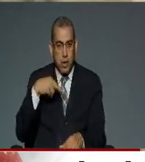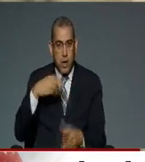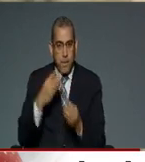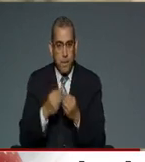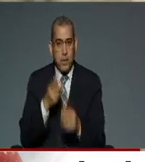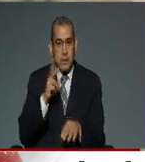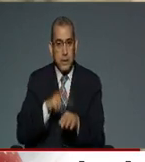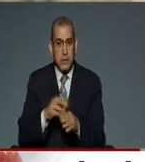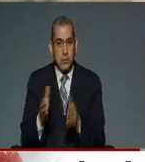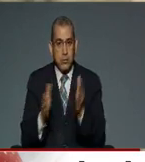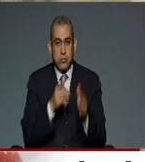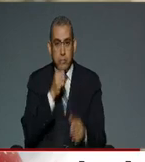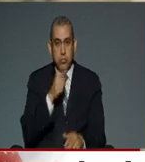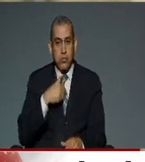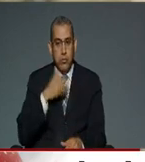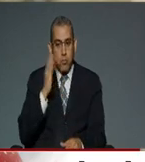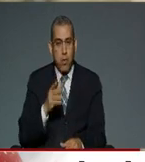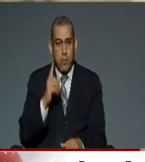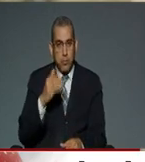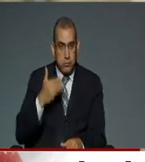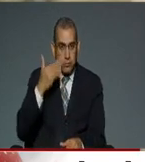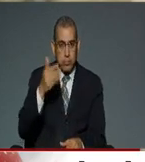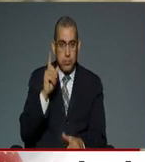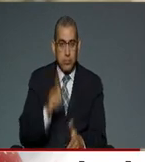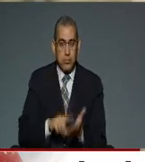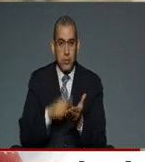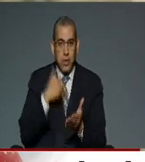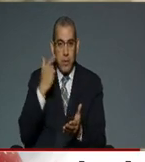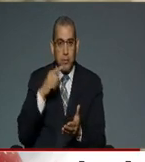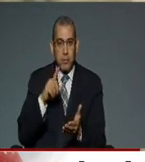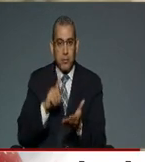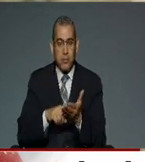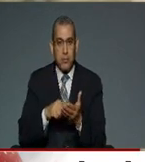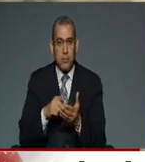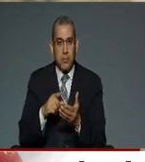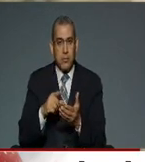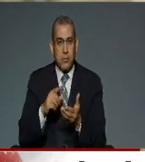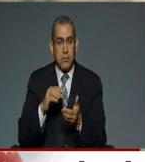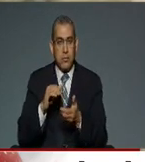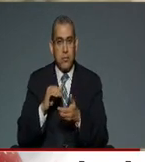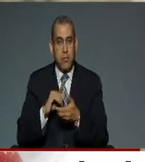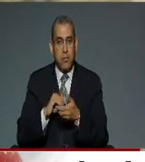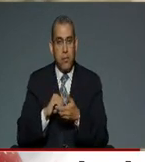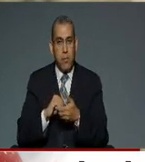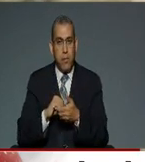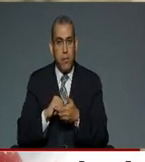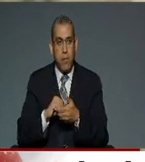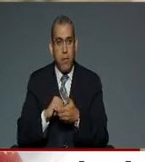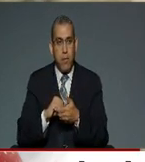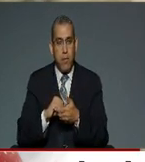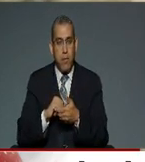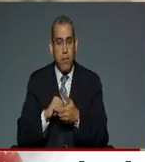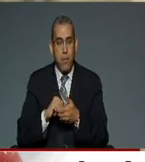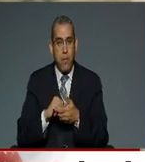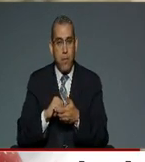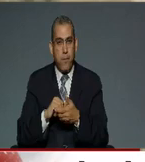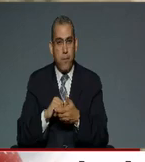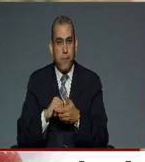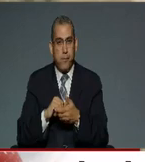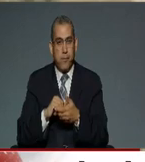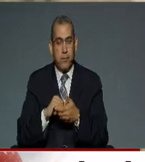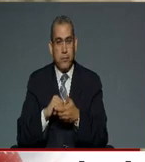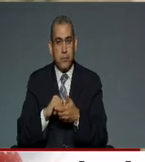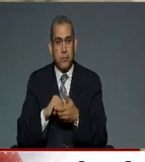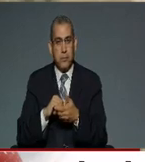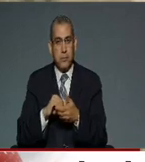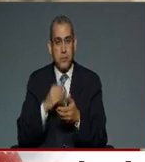أننا سوف يكون لدينا كثير من زيارات المستثمرين من الصرب إلى مصر، ونرحب